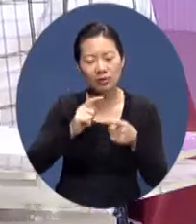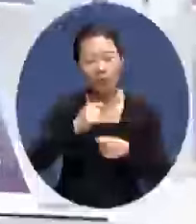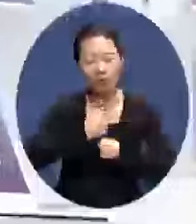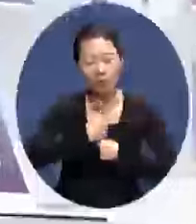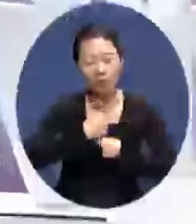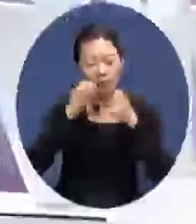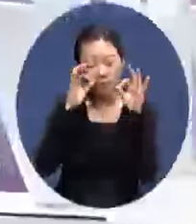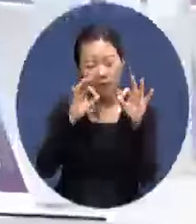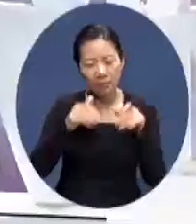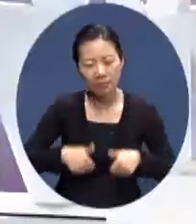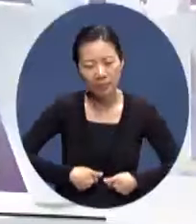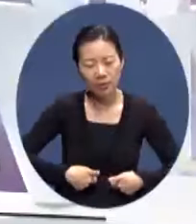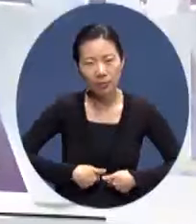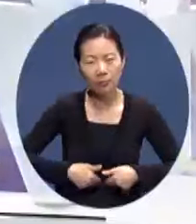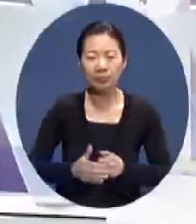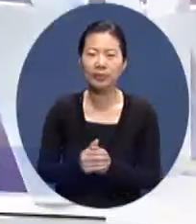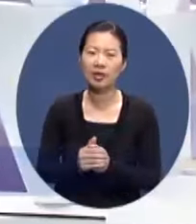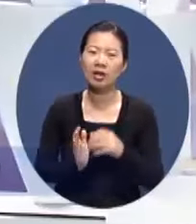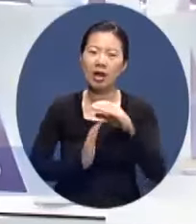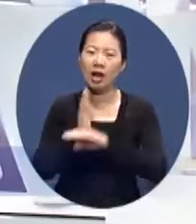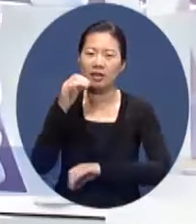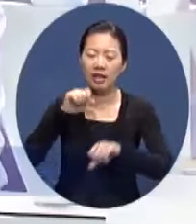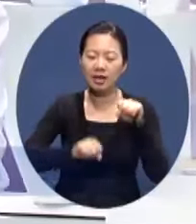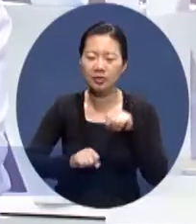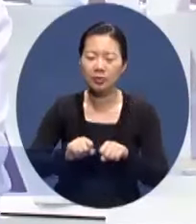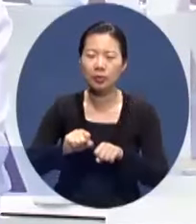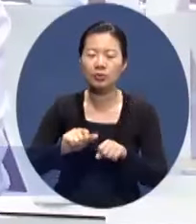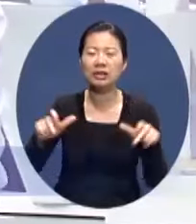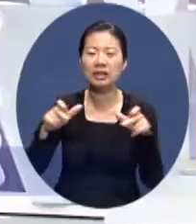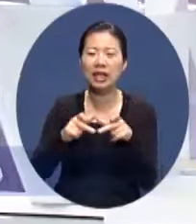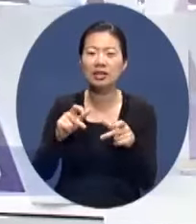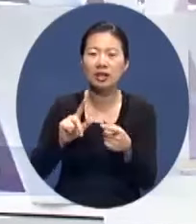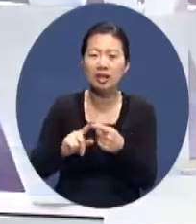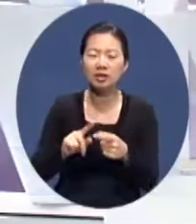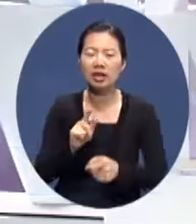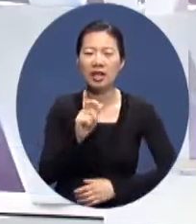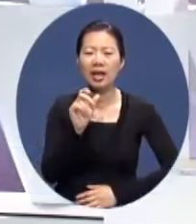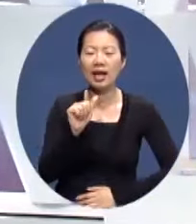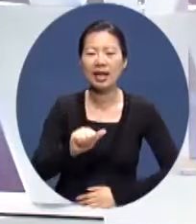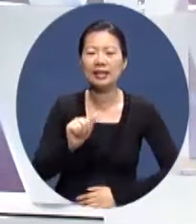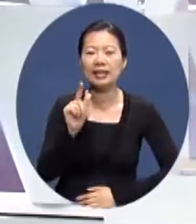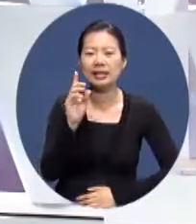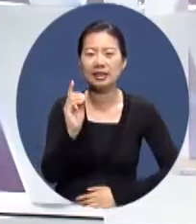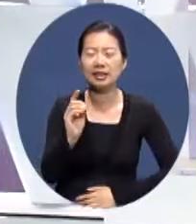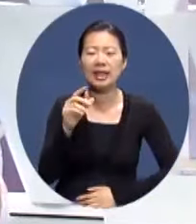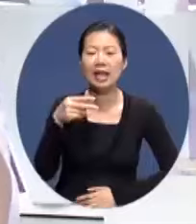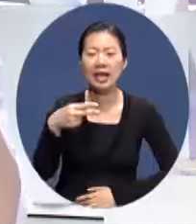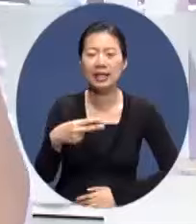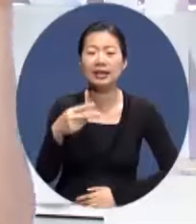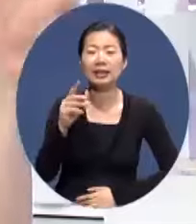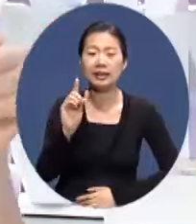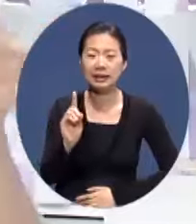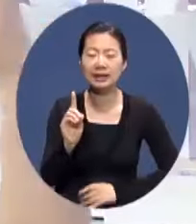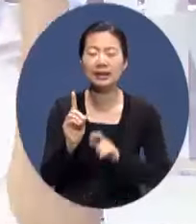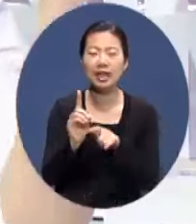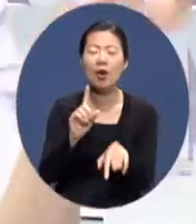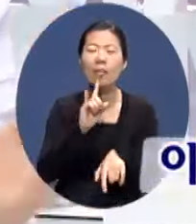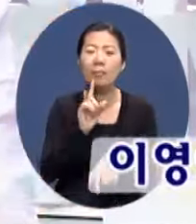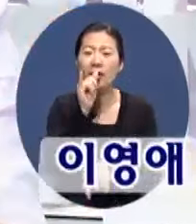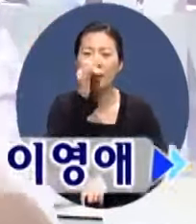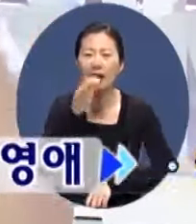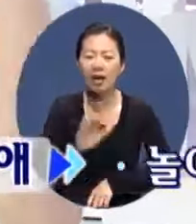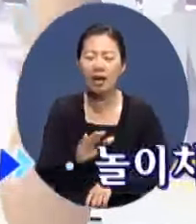이제 주의력결핍 과잉행동 장애라고 하는 거를 이제 ADHD라고 이야기하는데요. 이 증상은 이제 아이가 주의가 산만하고